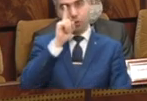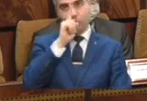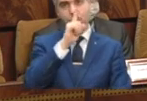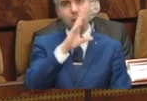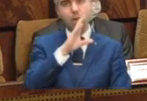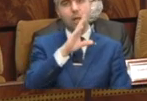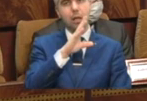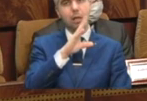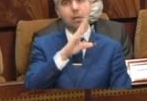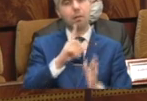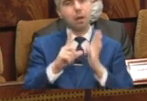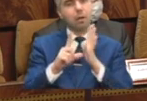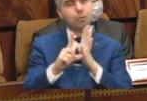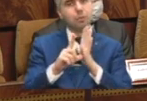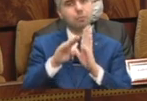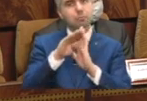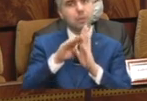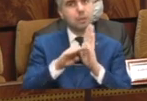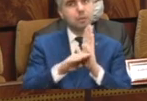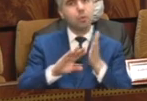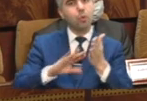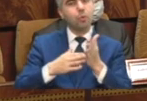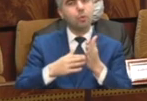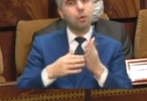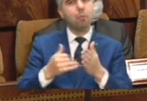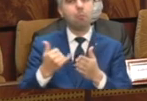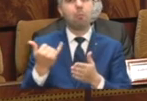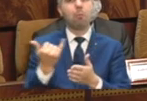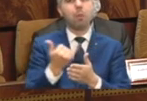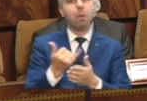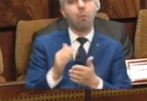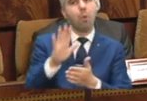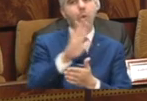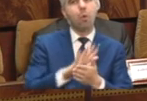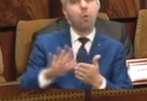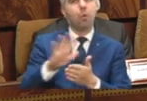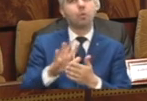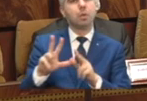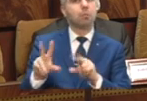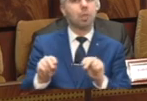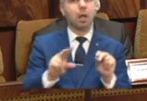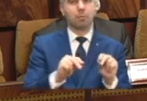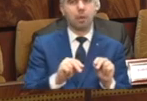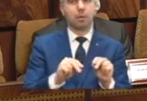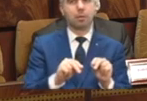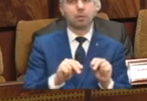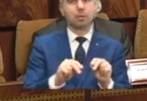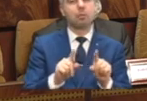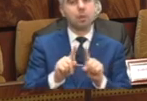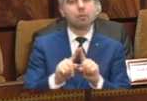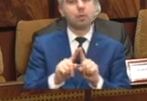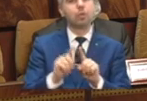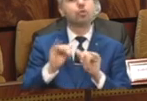السيدة الرئيسة يطبق بحذافره على الجميع. أنا حضرت